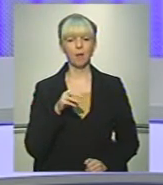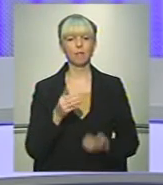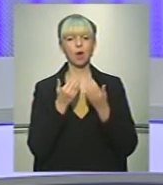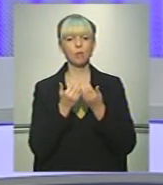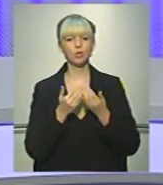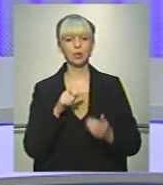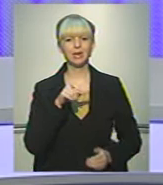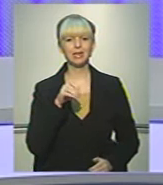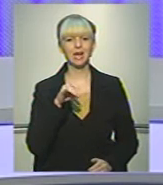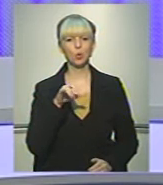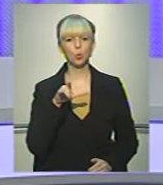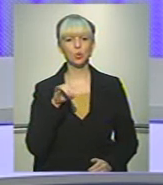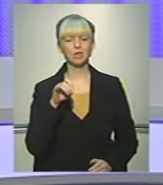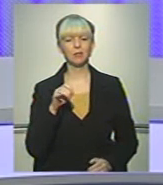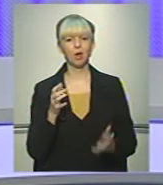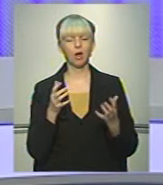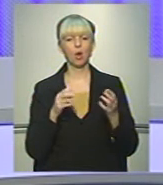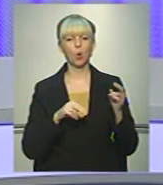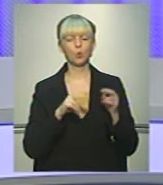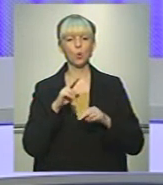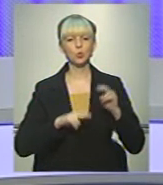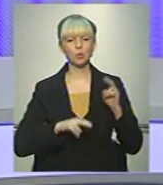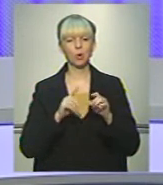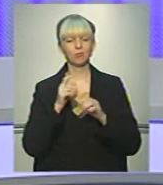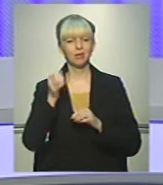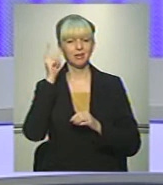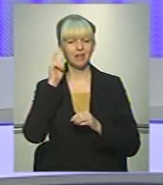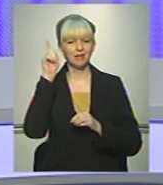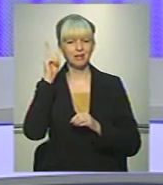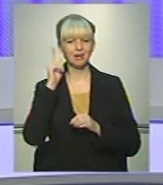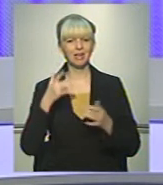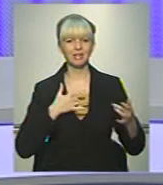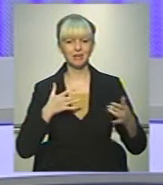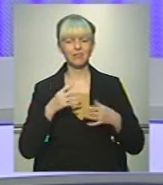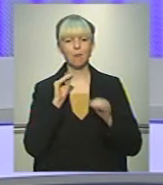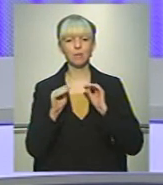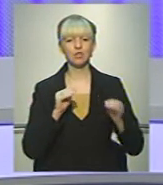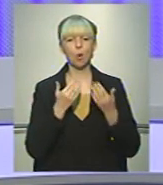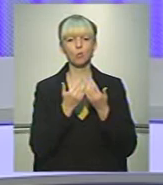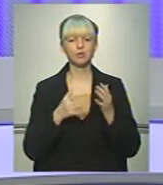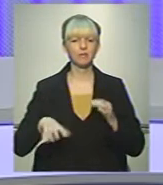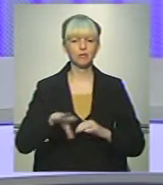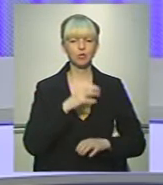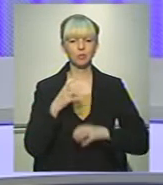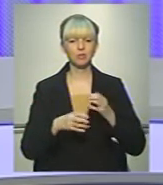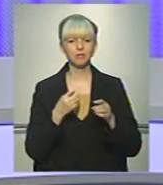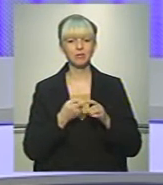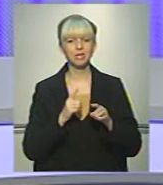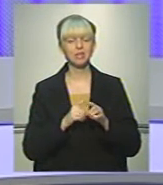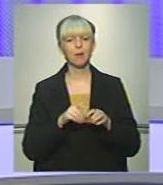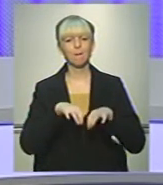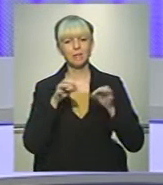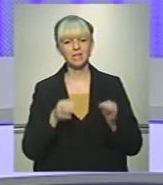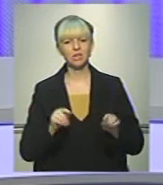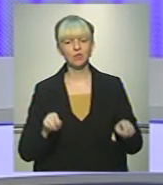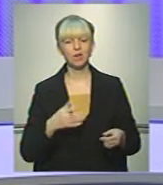у Єрусалимі, конструкції легендарних театрів, старовинні меблі, які прикрашають музеї у всьому світі. Всі ці перлини мистецтва